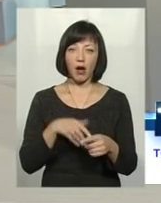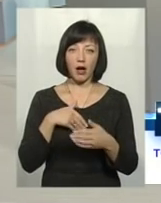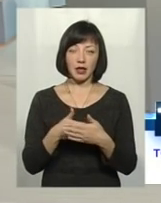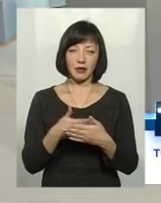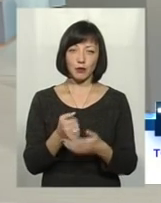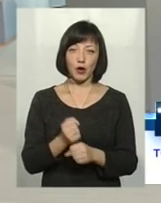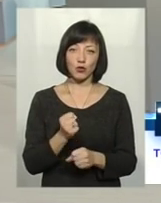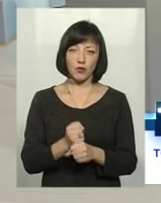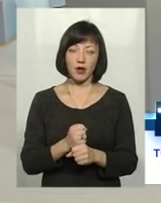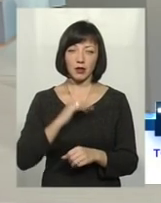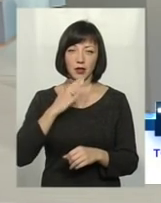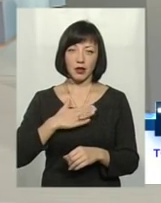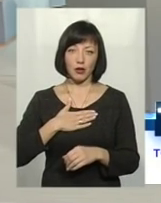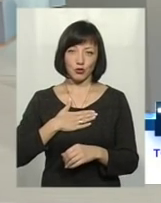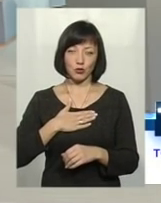активніше працювати нашому,